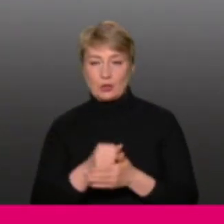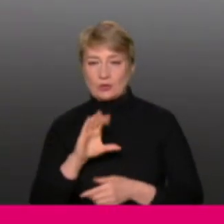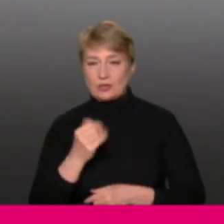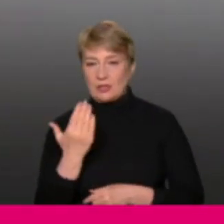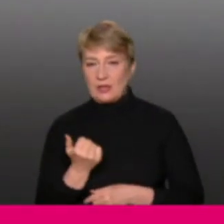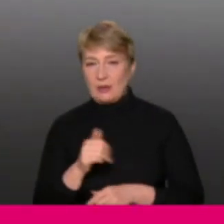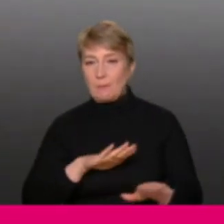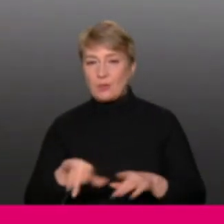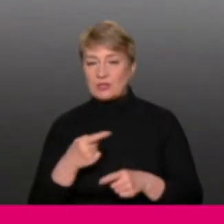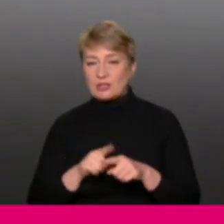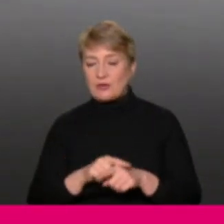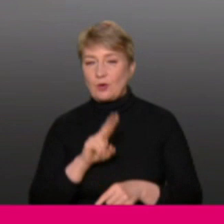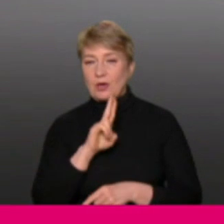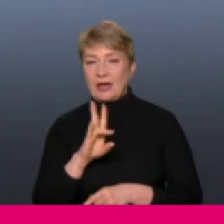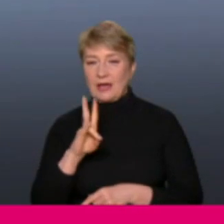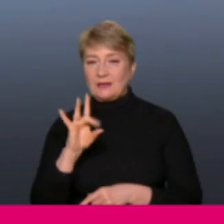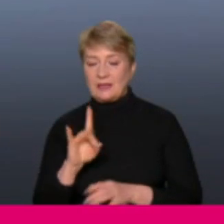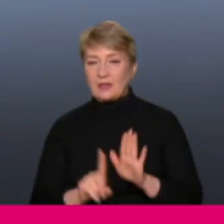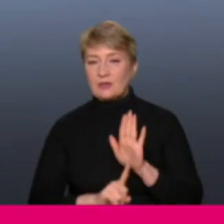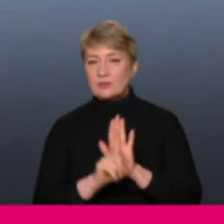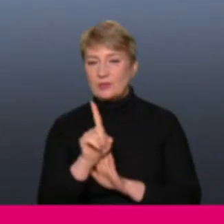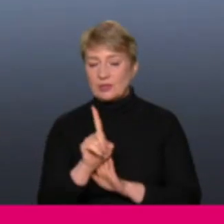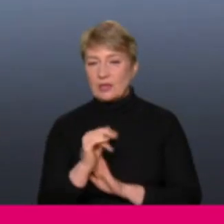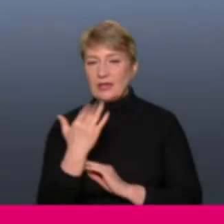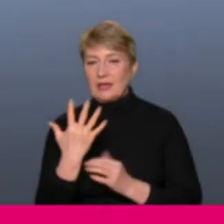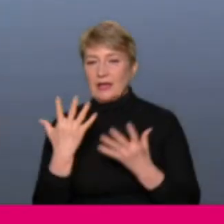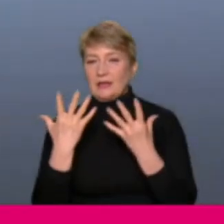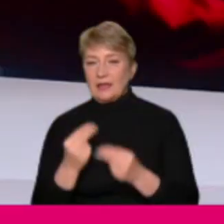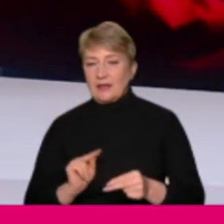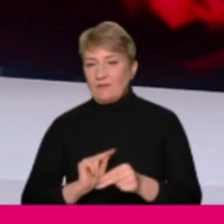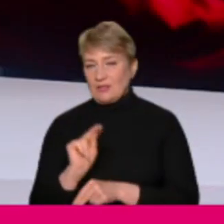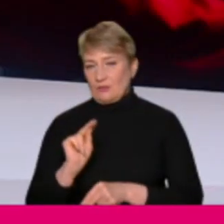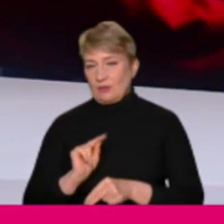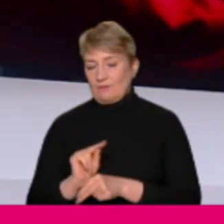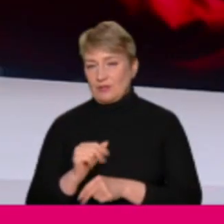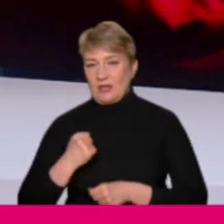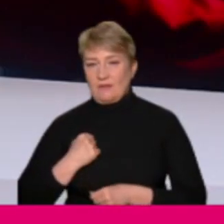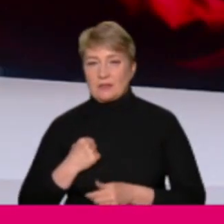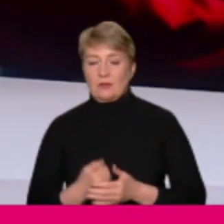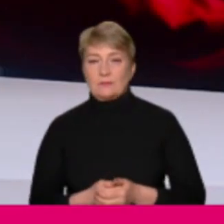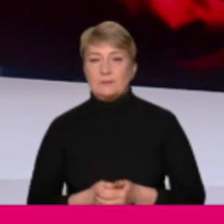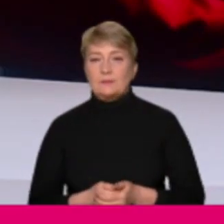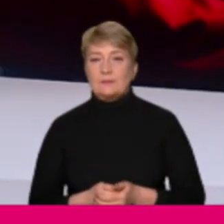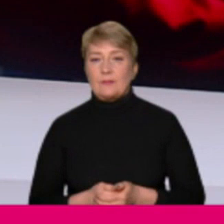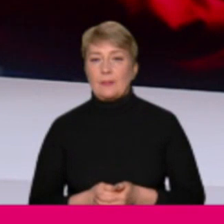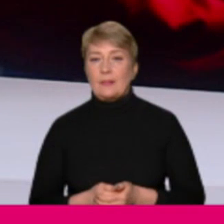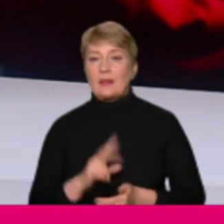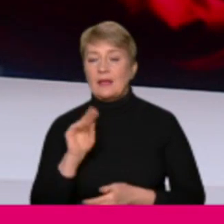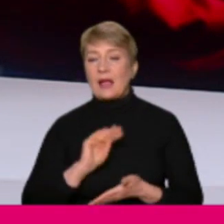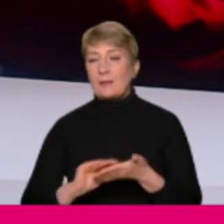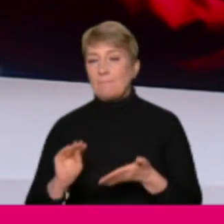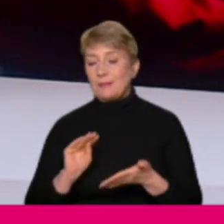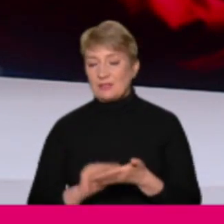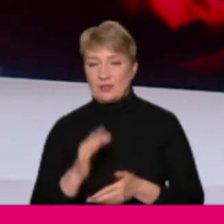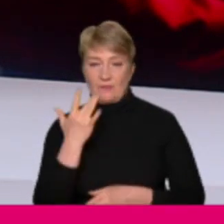після чого КНР розпочала кількаденні військові навчання навколо острова при цьому як пише